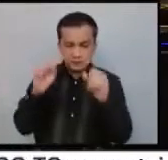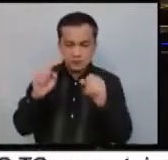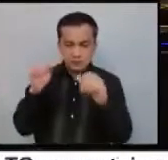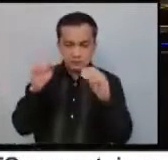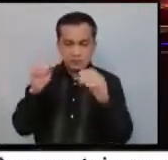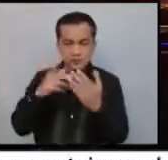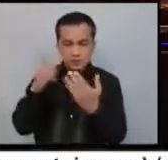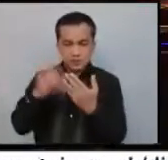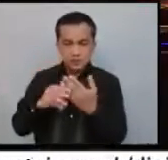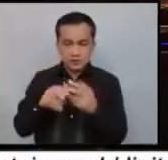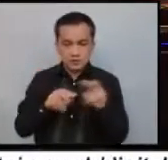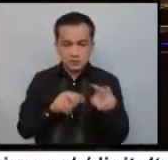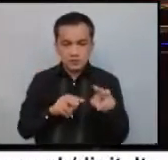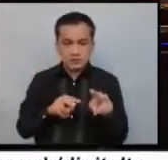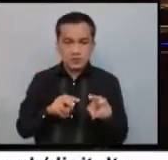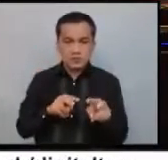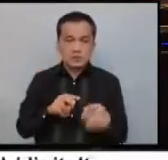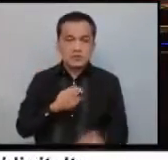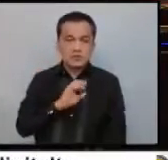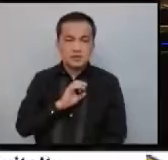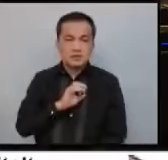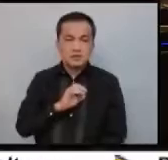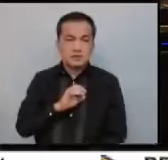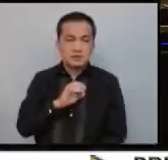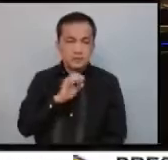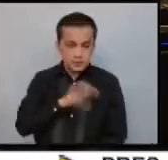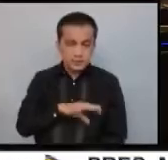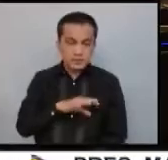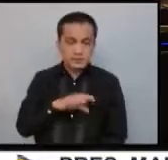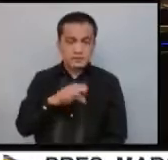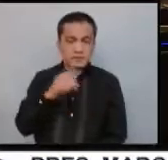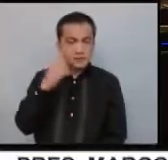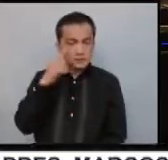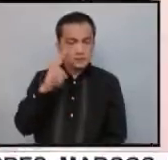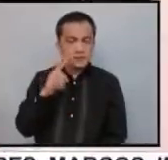tututok sa kapakanan ng mga Pilipino. At ibinidang nga rin ito sa buong mundo. Dayan.